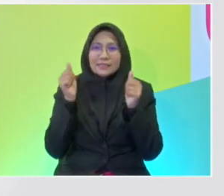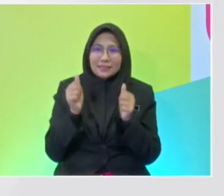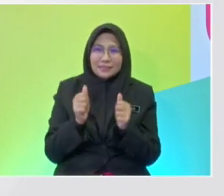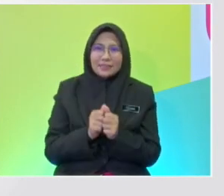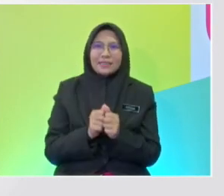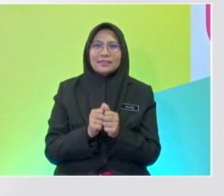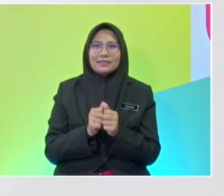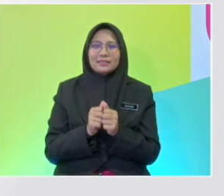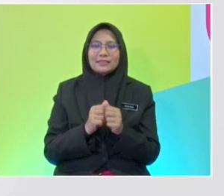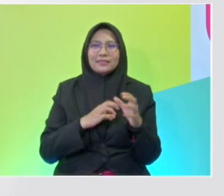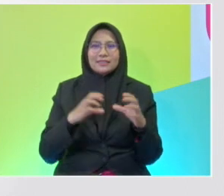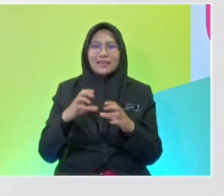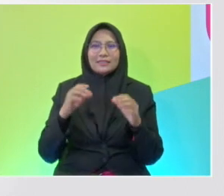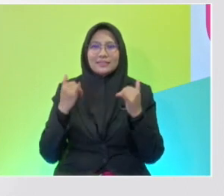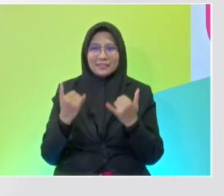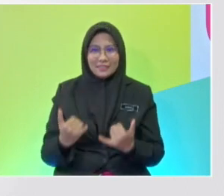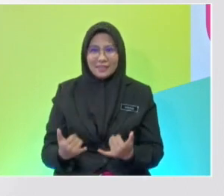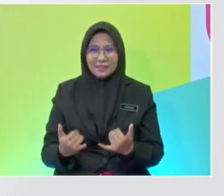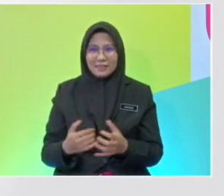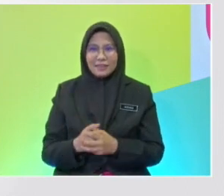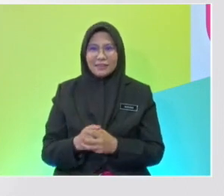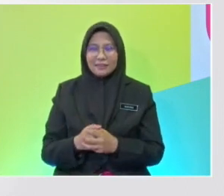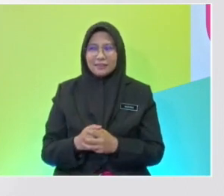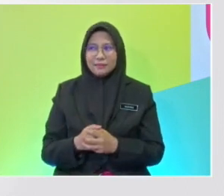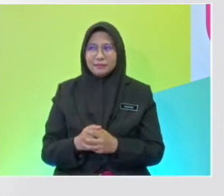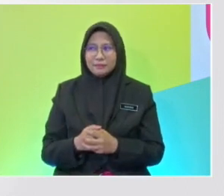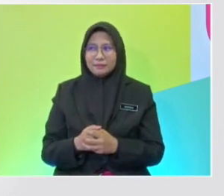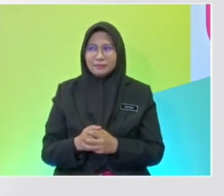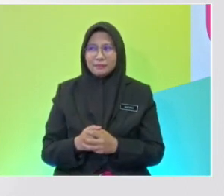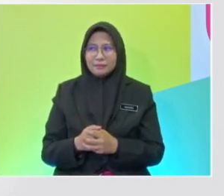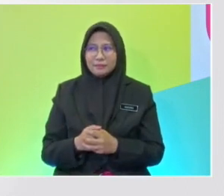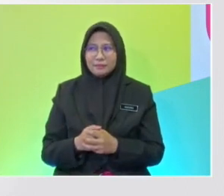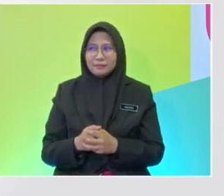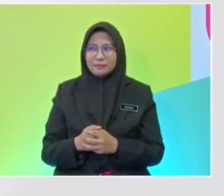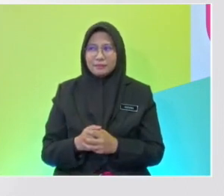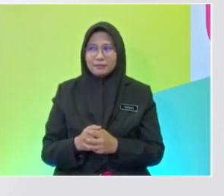agak-agak murid ini Apa jawaban yang untuk abcd